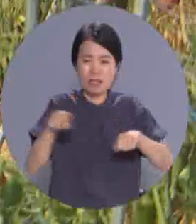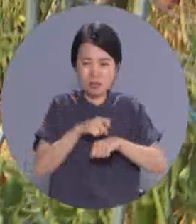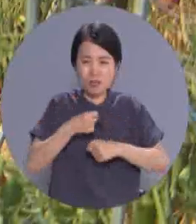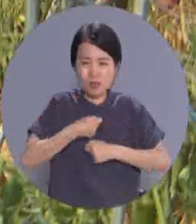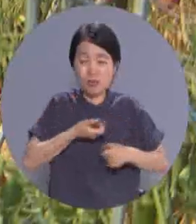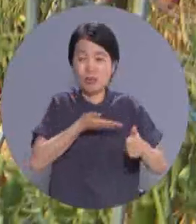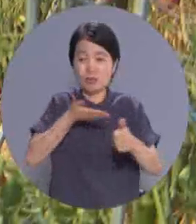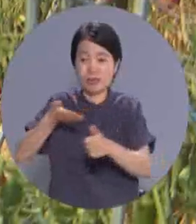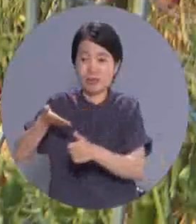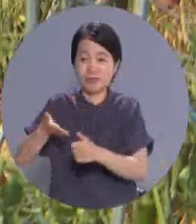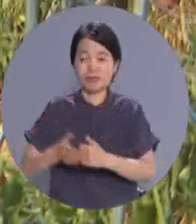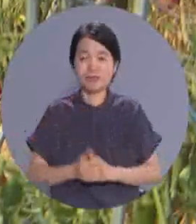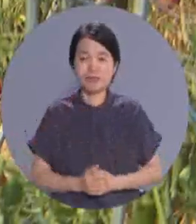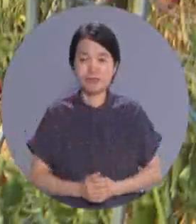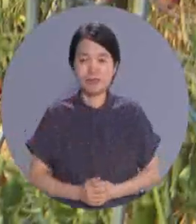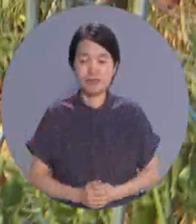필요합니다 MBC 뉴스 서유령입니다